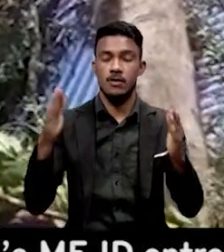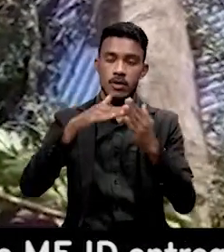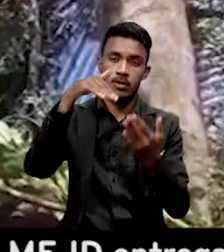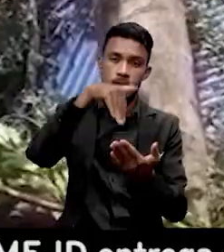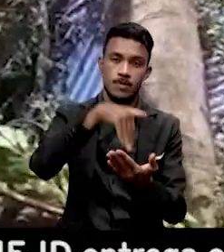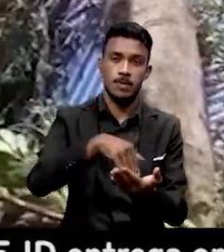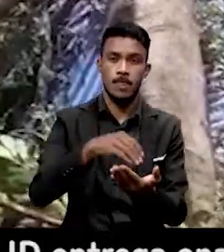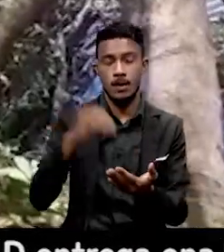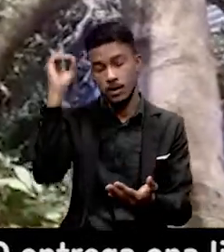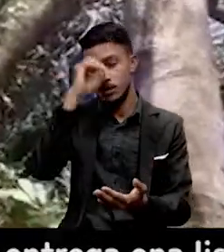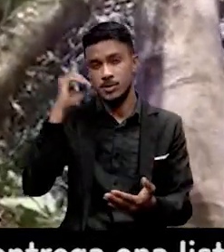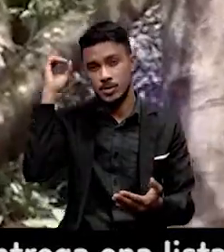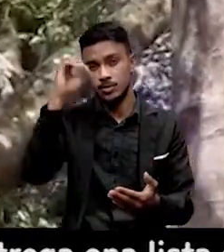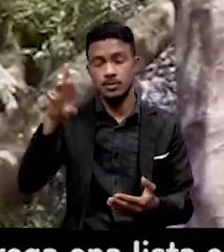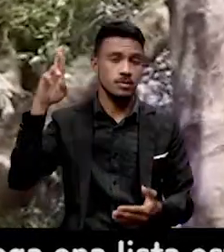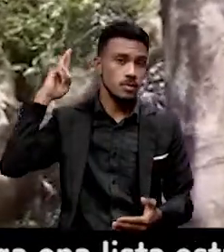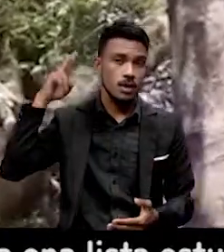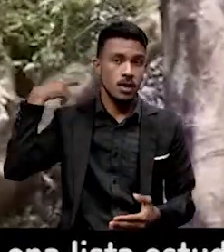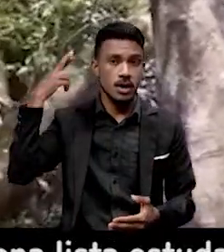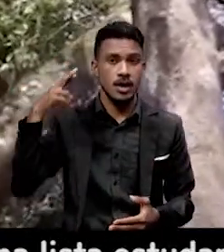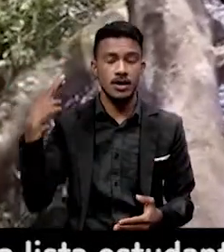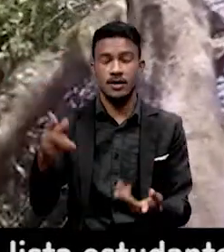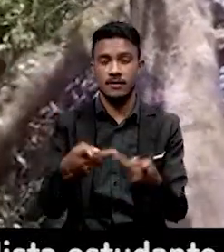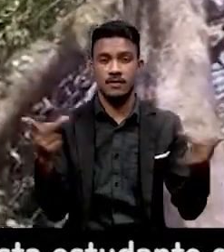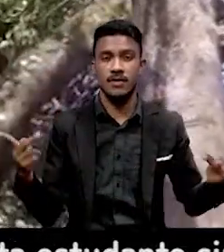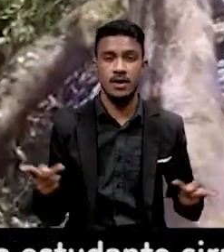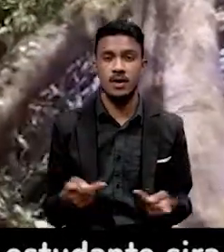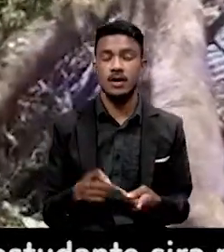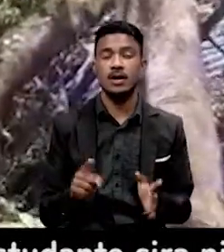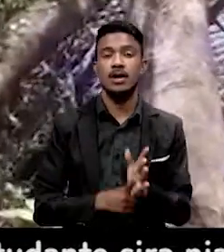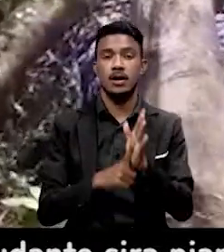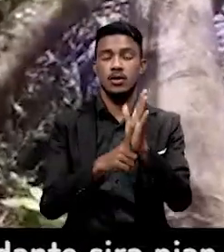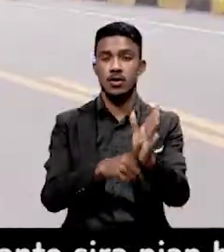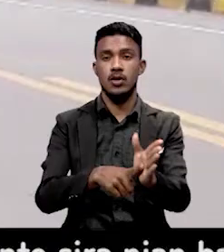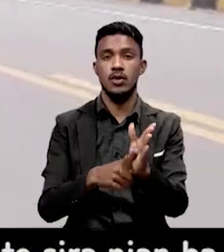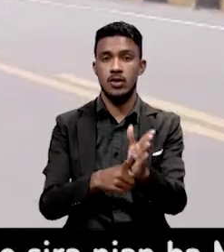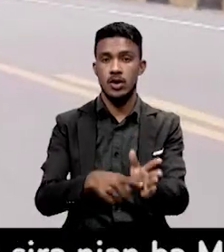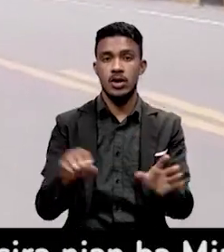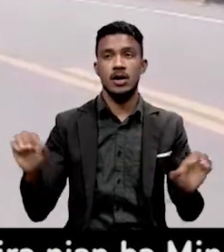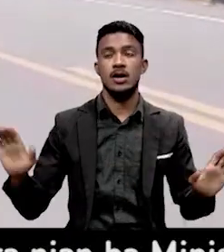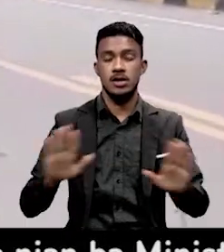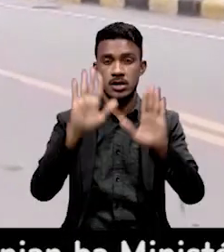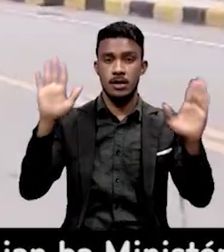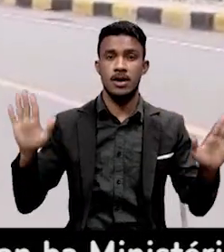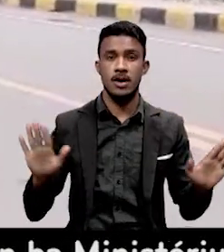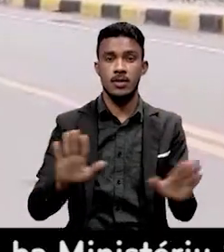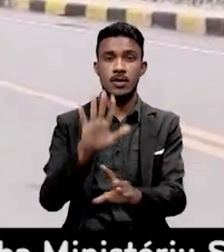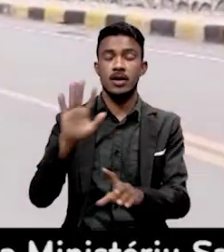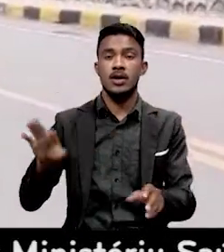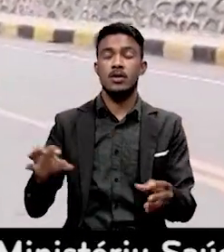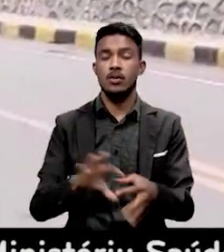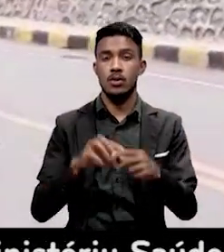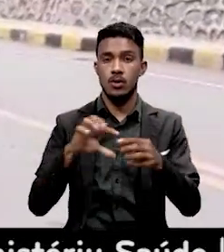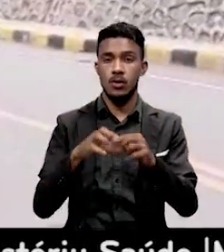Observação rádio comunidade Maloko mobisi ha fatin acontecimento hatudu ia sábado da deresan equipa bombeiros samutu com